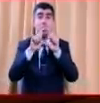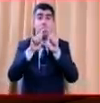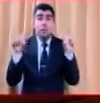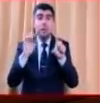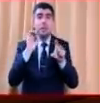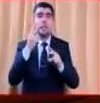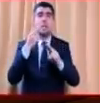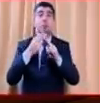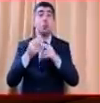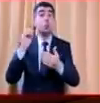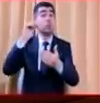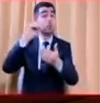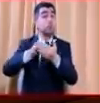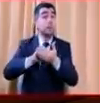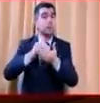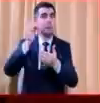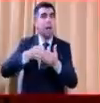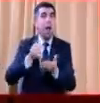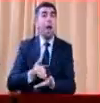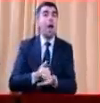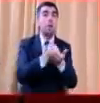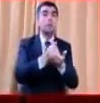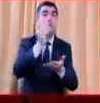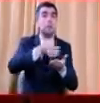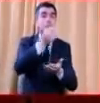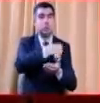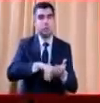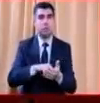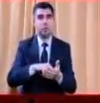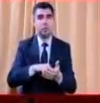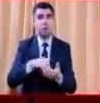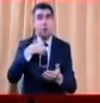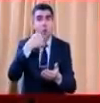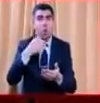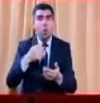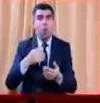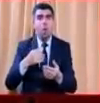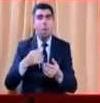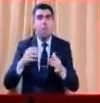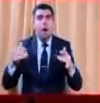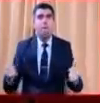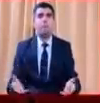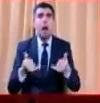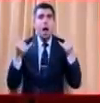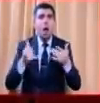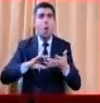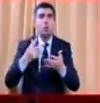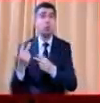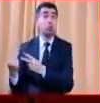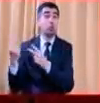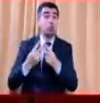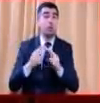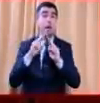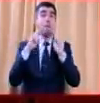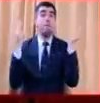هويه، هذاك الدعم تحدد فيه واحد النوع من الحكامه. واحد هذوك المهرجانات اللي كيداروا اللي كيجيو الناس من برا، بغينا دار